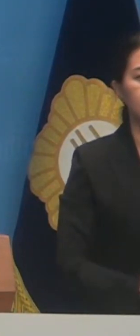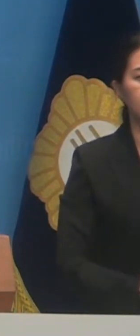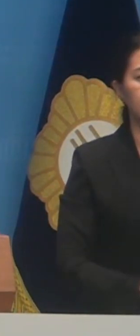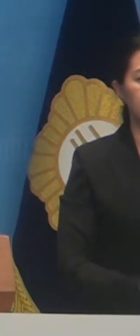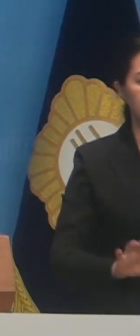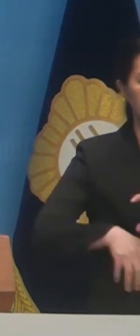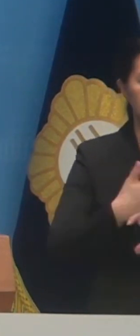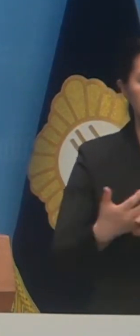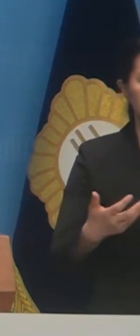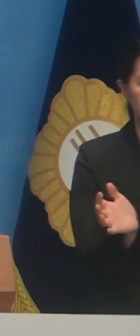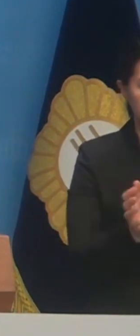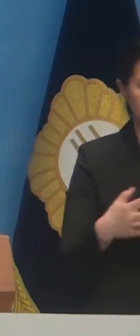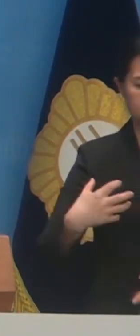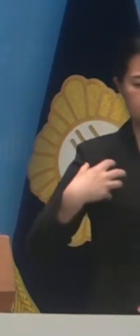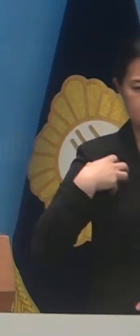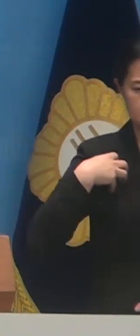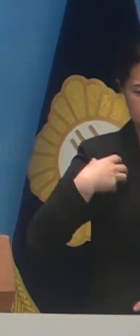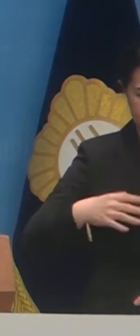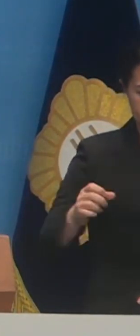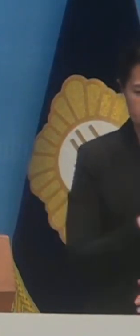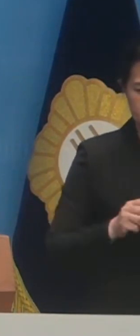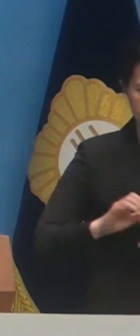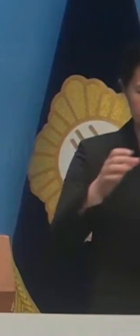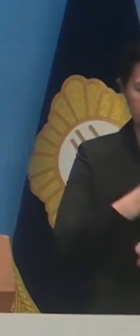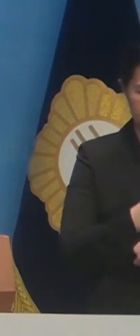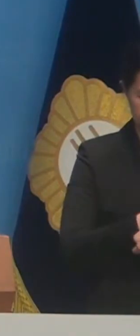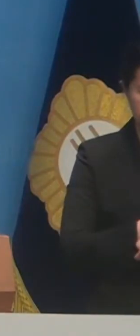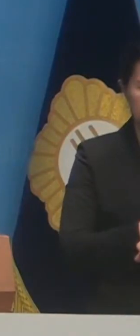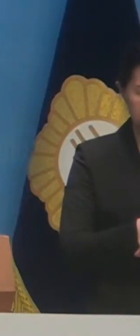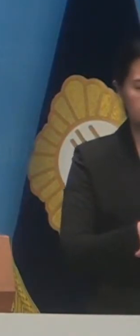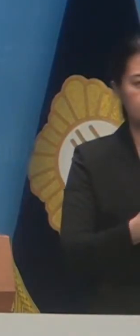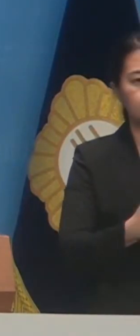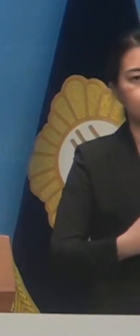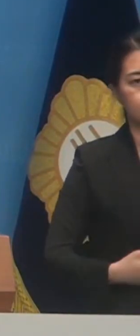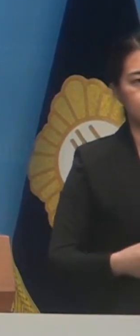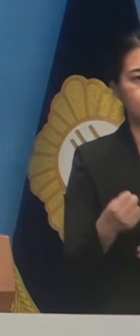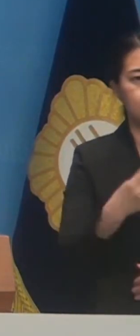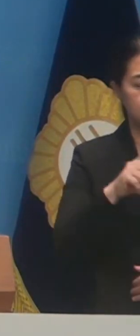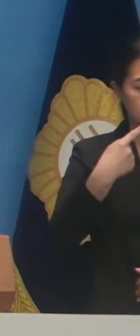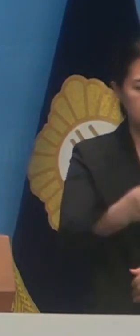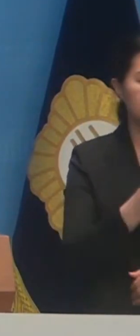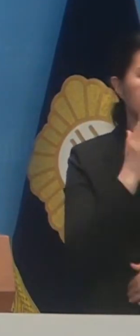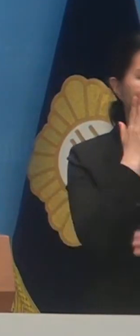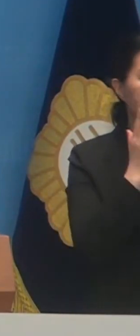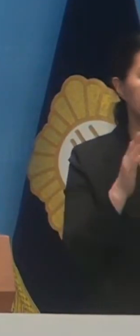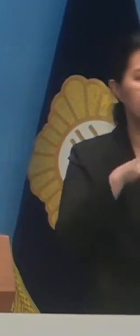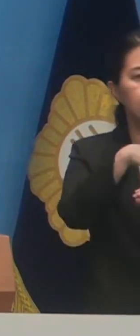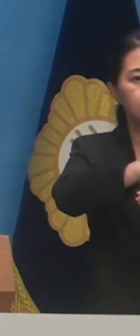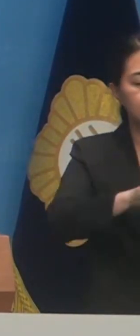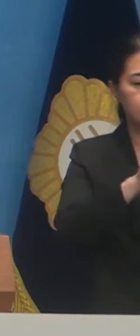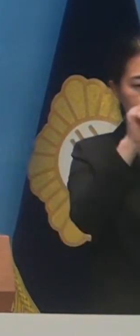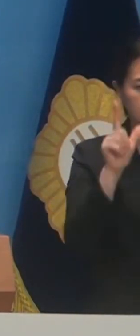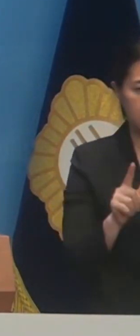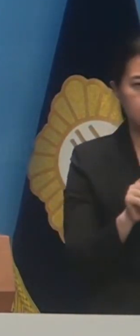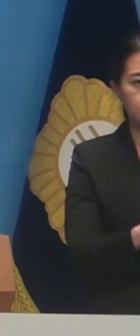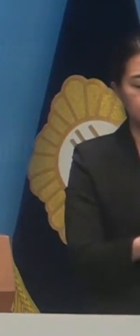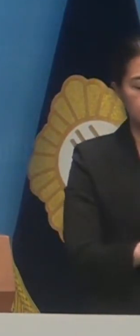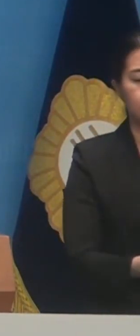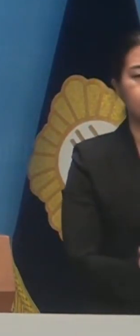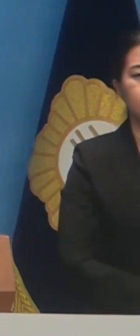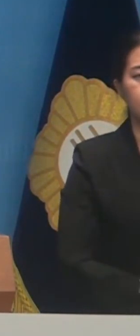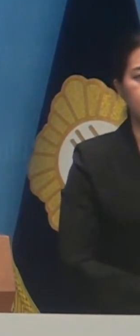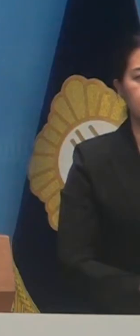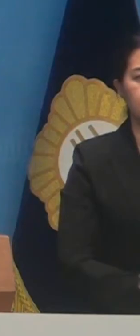땡땡님께서는 내란정당 책임감을 가지고 해체하라고 하셨습니다. 그리고 서초구 양재동에 사시는 이